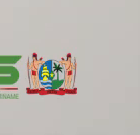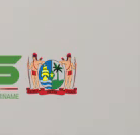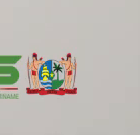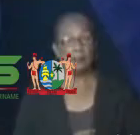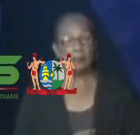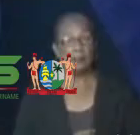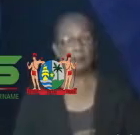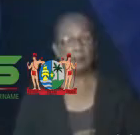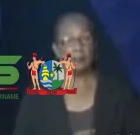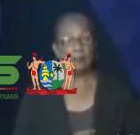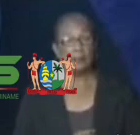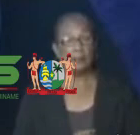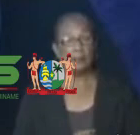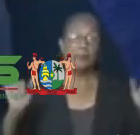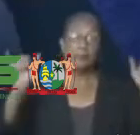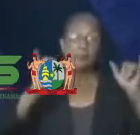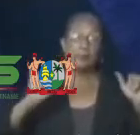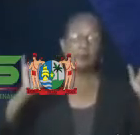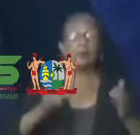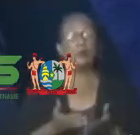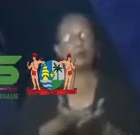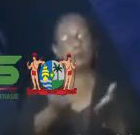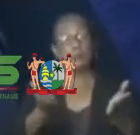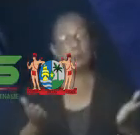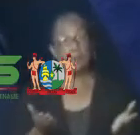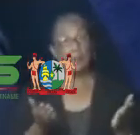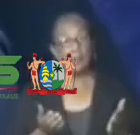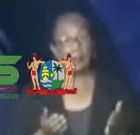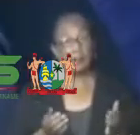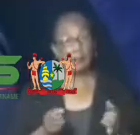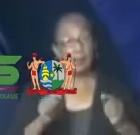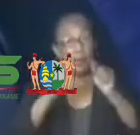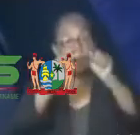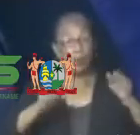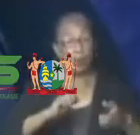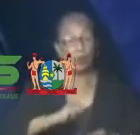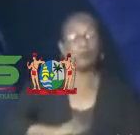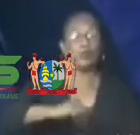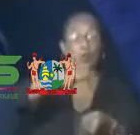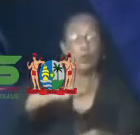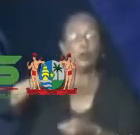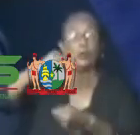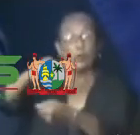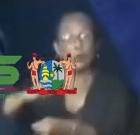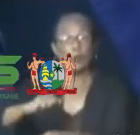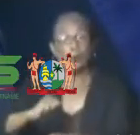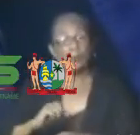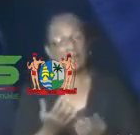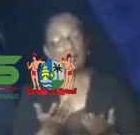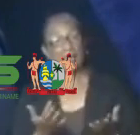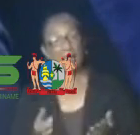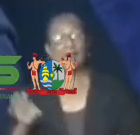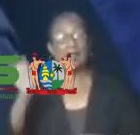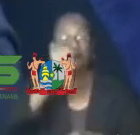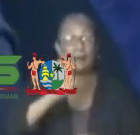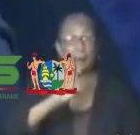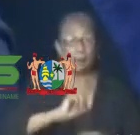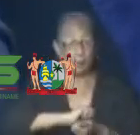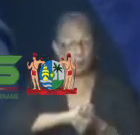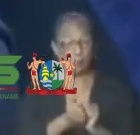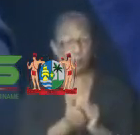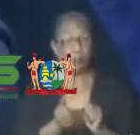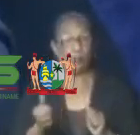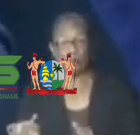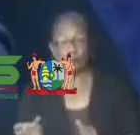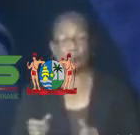CARICOM Heads of Government. Tijdens de regeringspersconferentie op maandag 27 juni is de regeringstop ingegaan